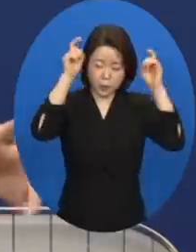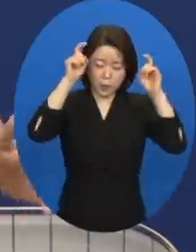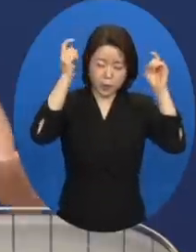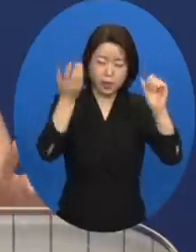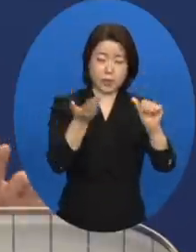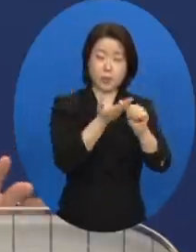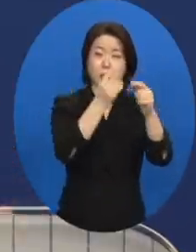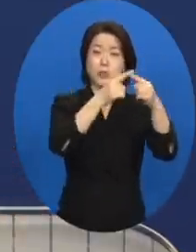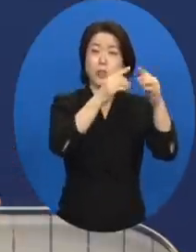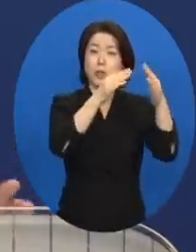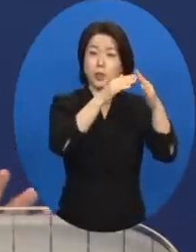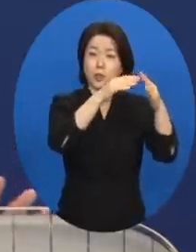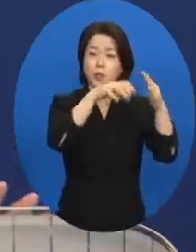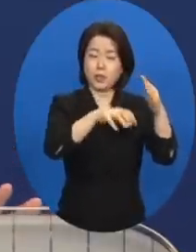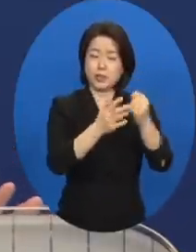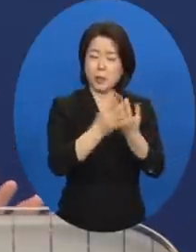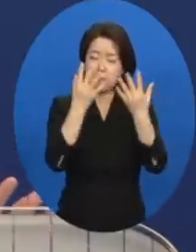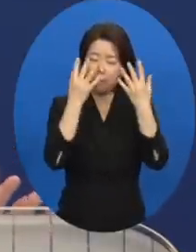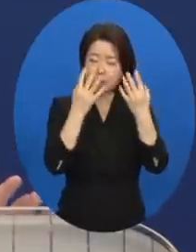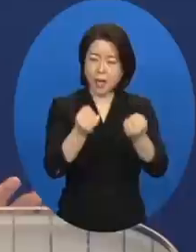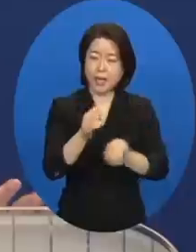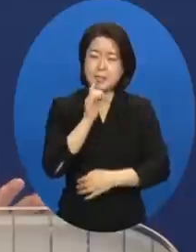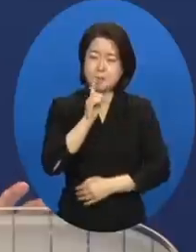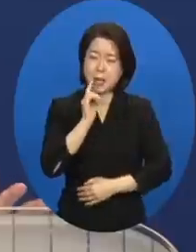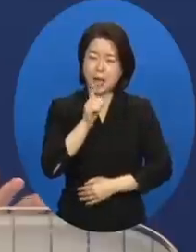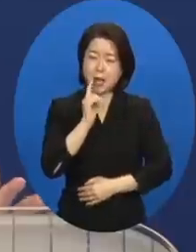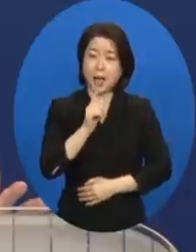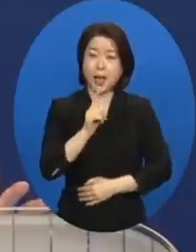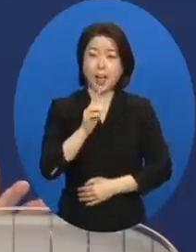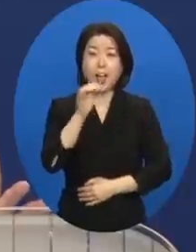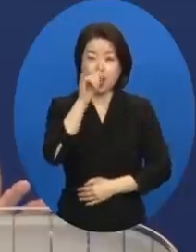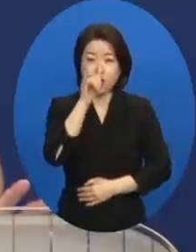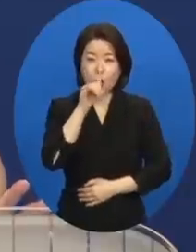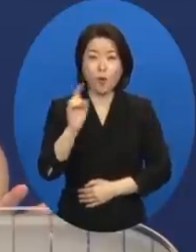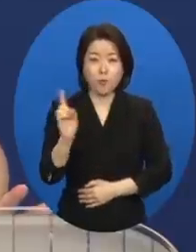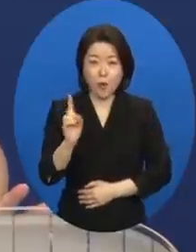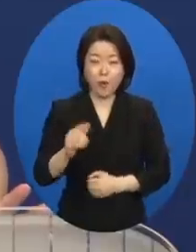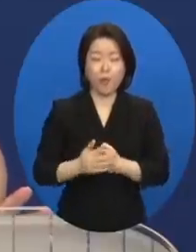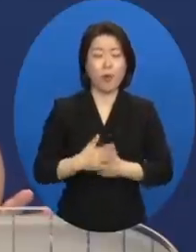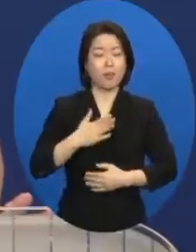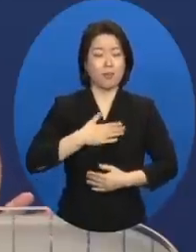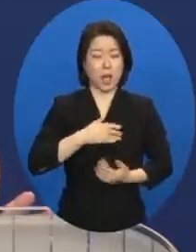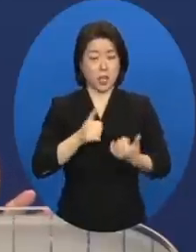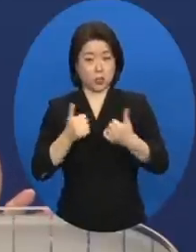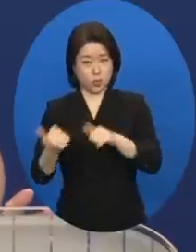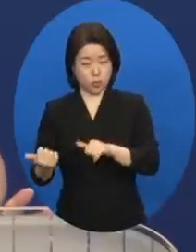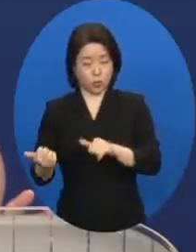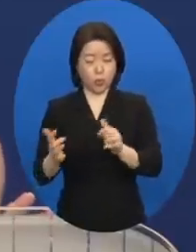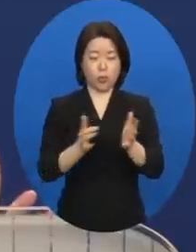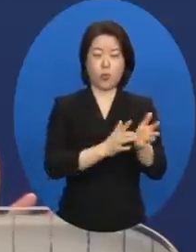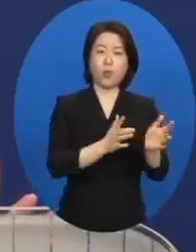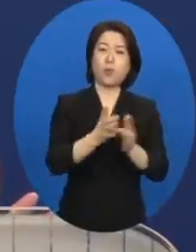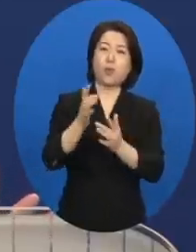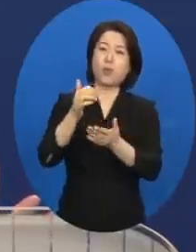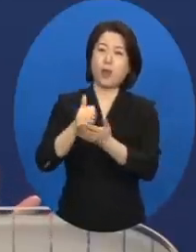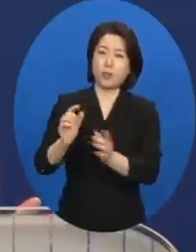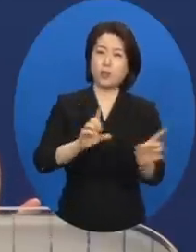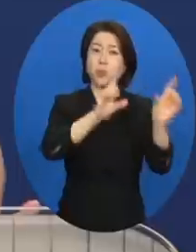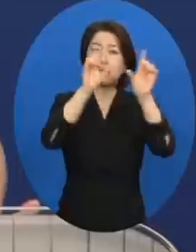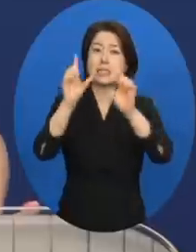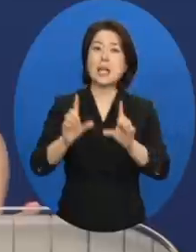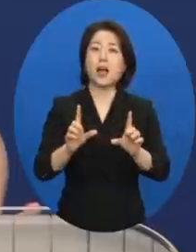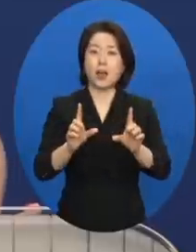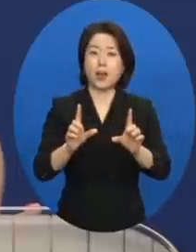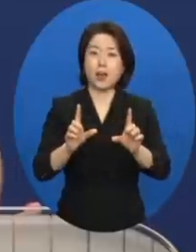선원목자교회에서 많이 하는 이야기 있죠. 나는 죽고 예수로 사는